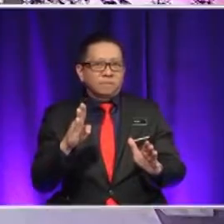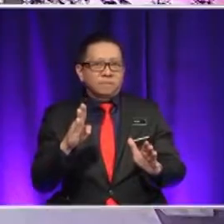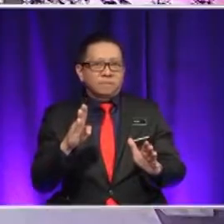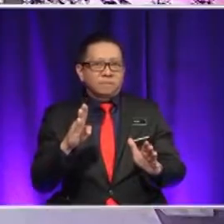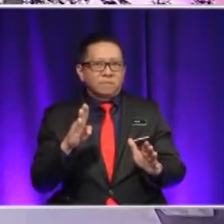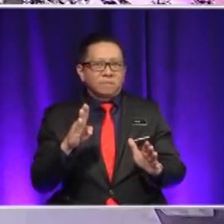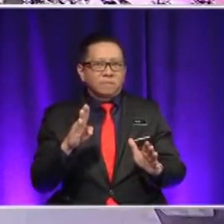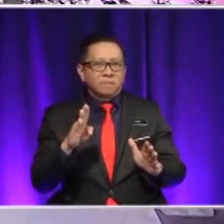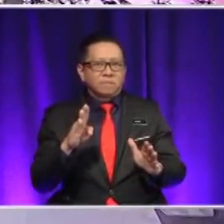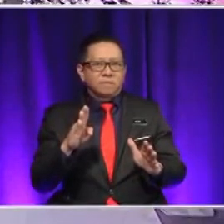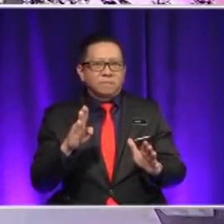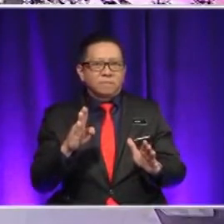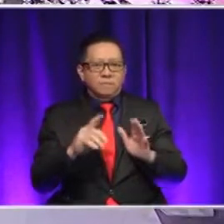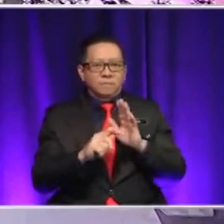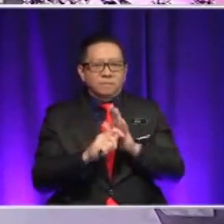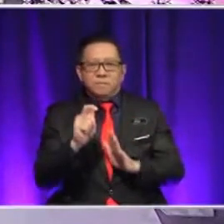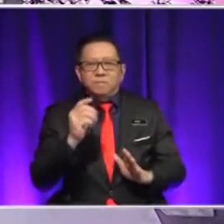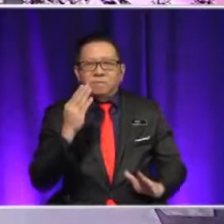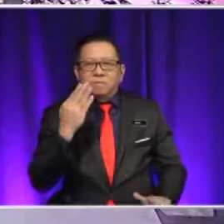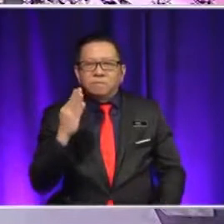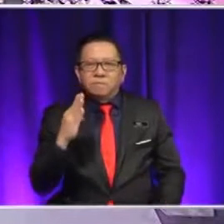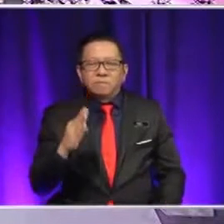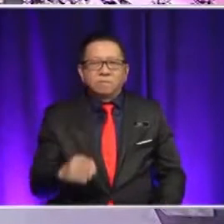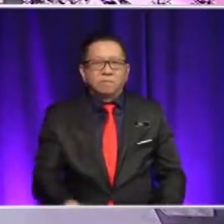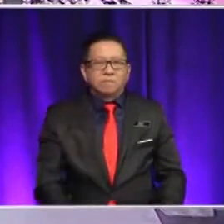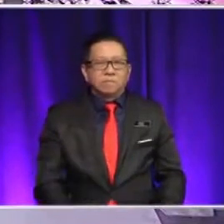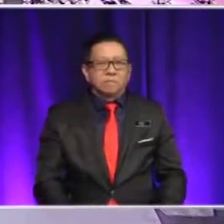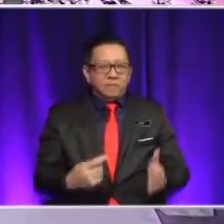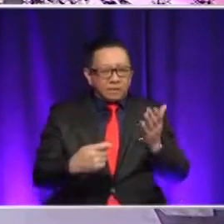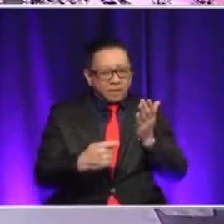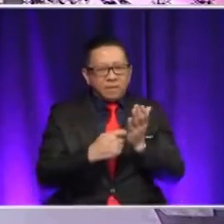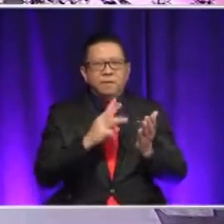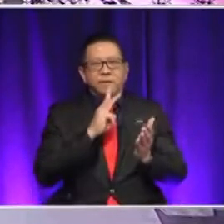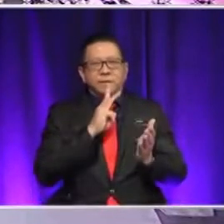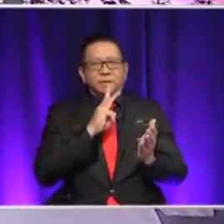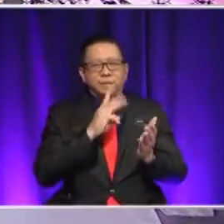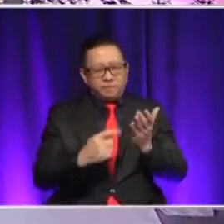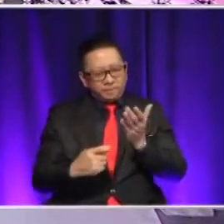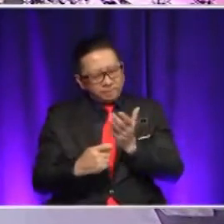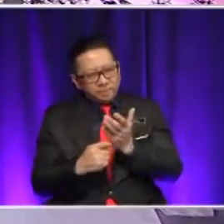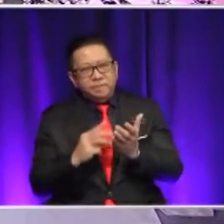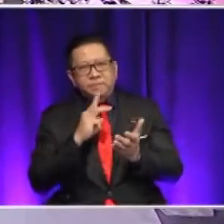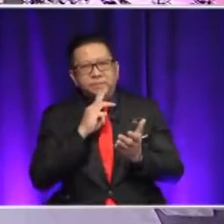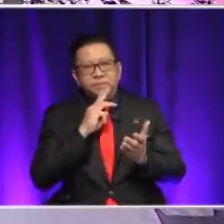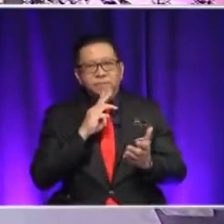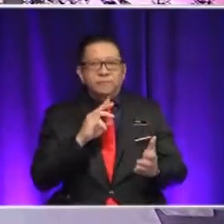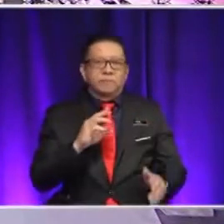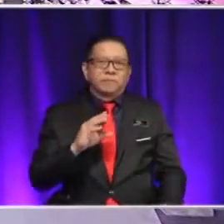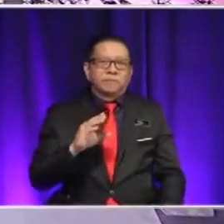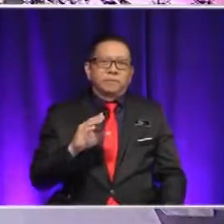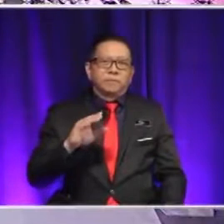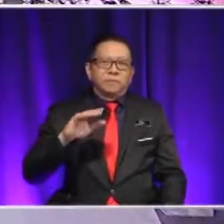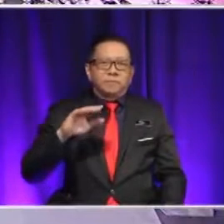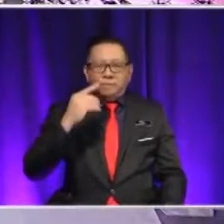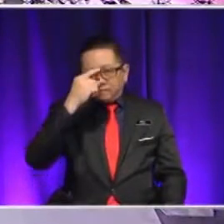D sangat tinggi yang kedua unej-fak Wahai yang Ice Buttom bahagiain gimana yang seterusnya elah